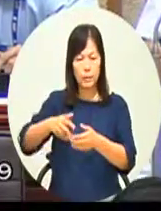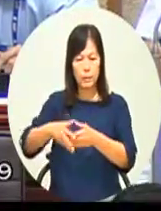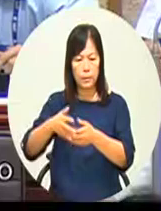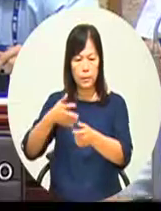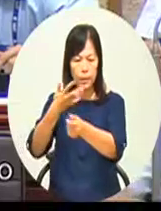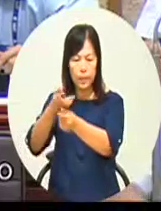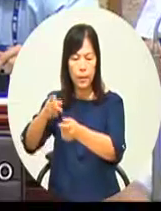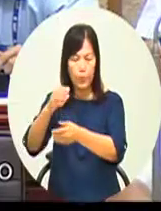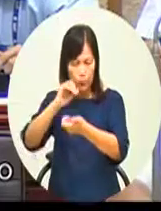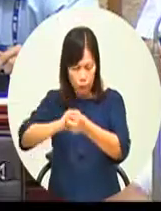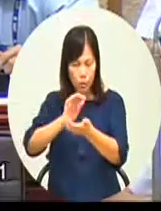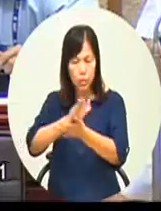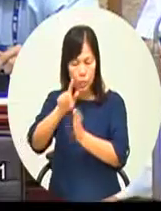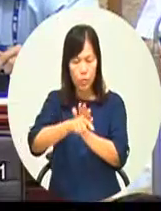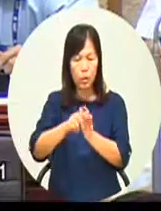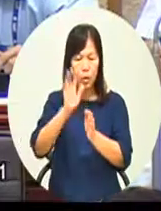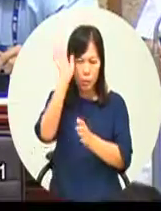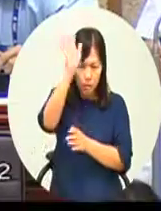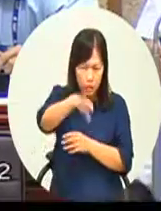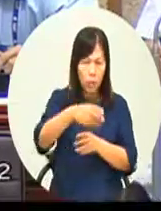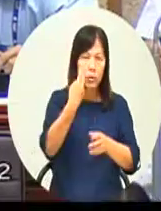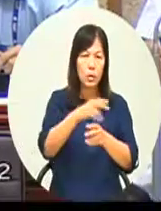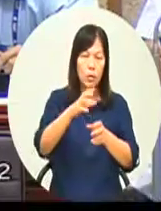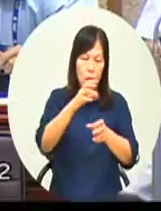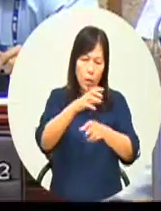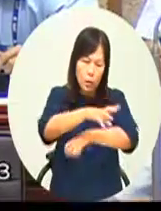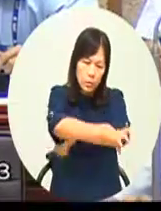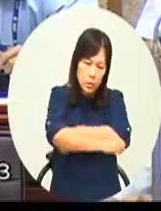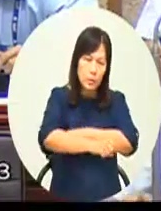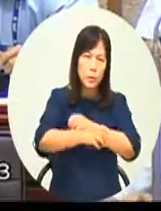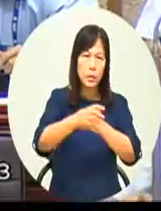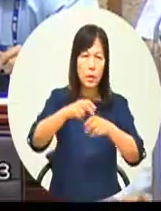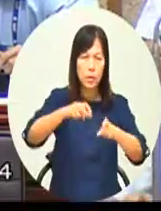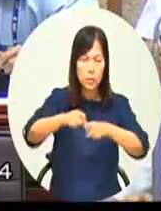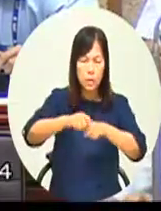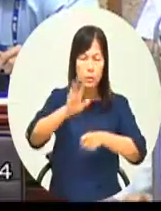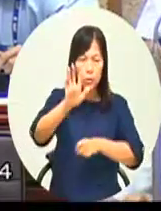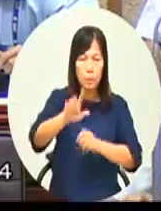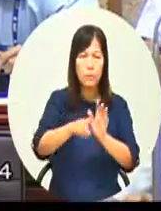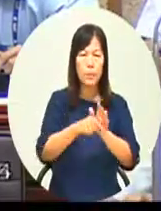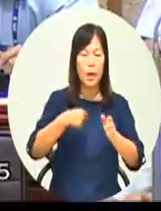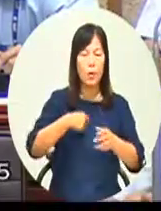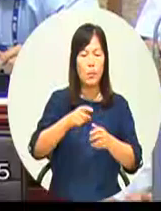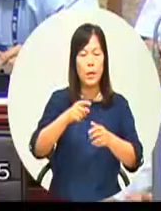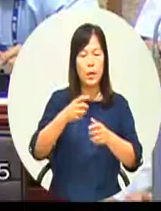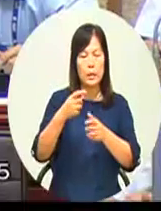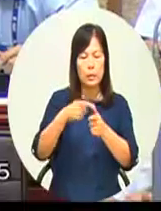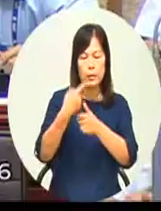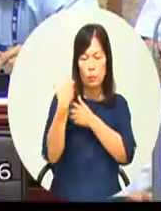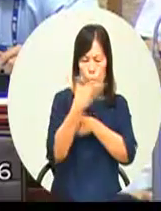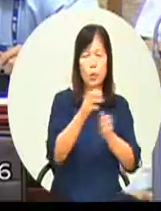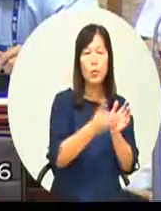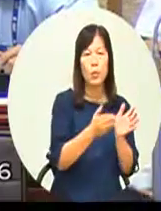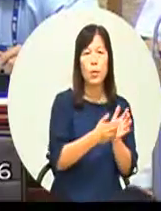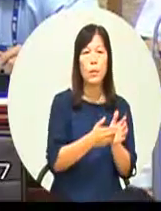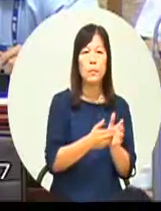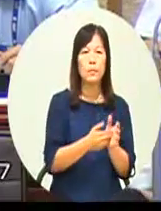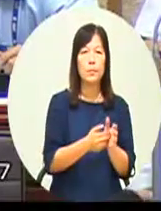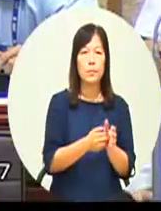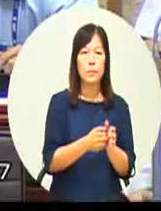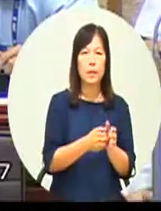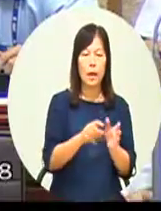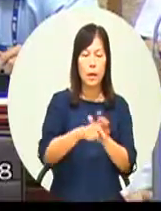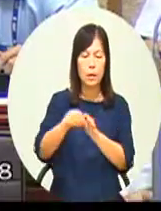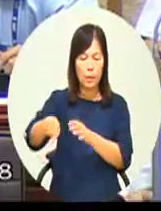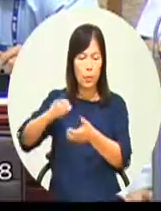政院核定，那才能后续的那个基本设计的部分。但是我们已经把基本设计部分先行委外了。那这样的话，我们到时候行